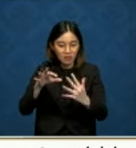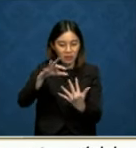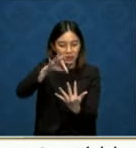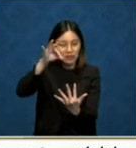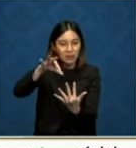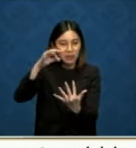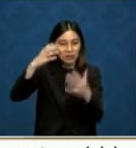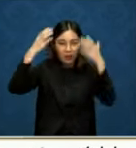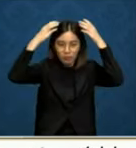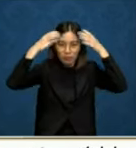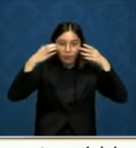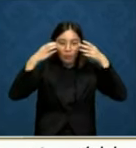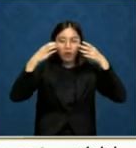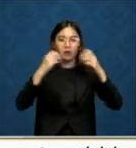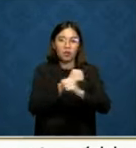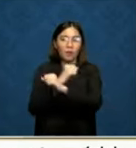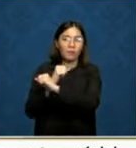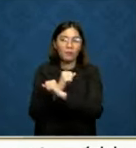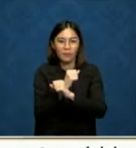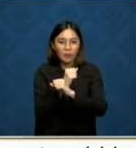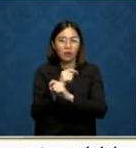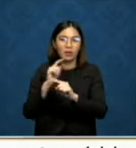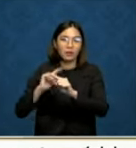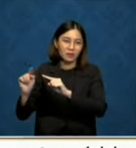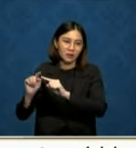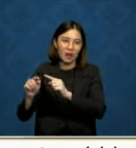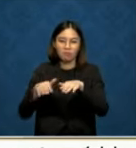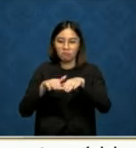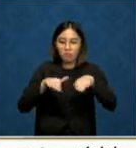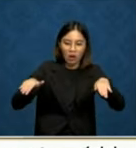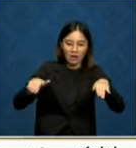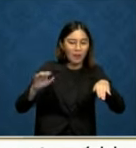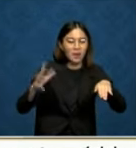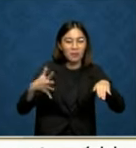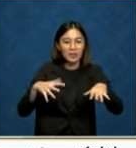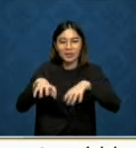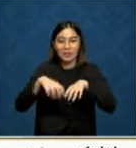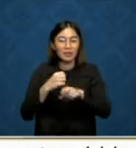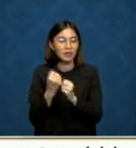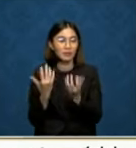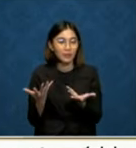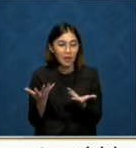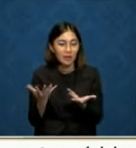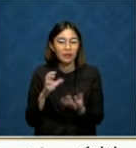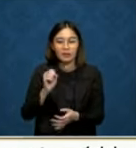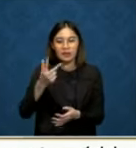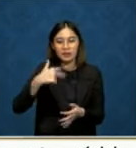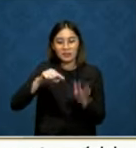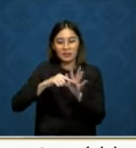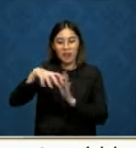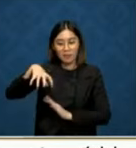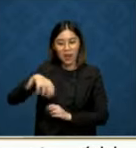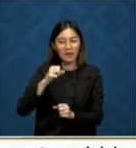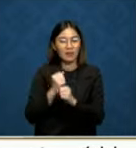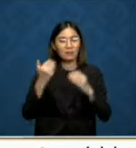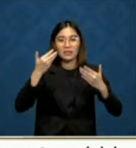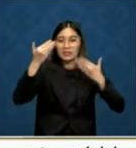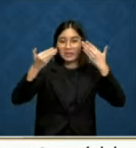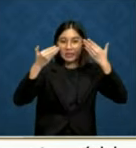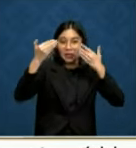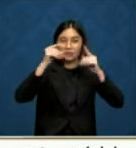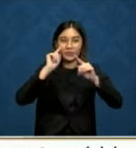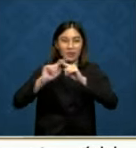็กแล้วก็จัดการกับ หวกันนก ที่ไม่ได้มาตรฐานนะคะสภาวงคภูมา ทำคิจกรมหลายส่วน